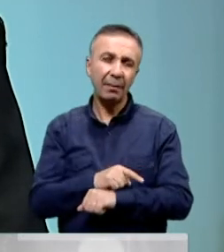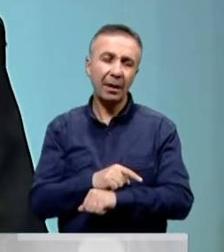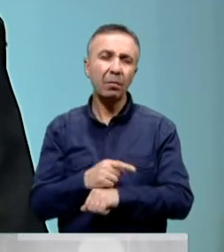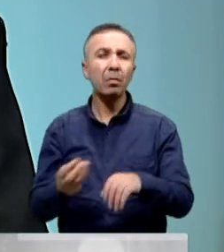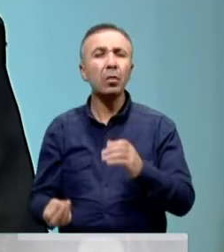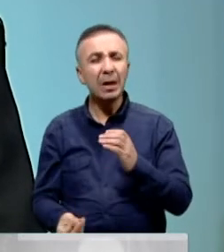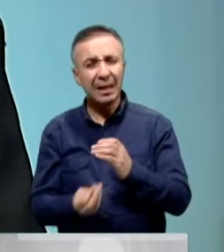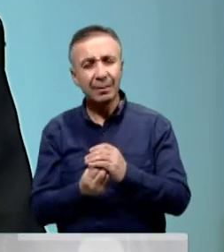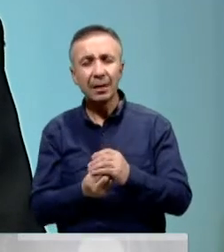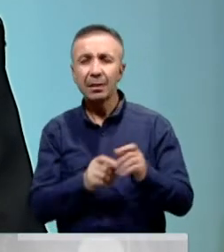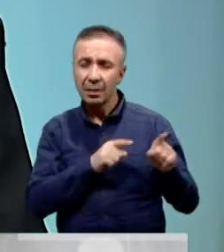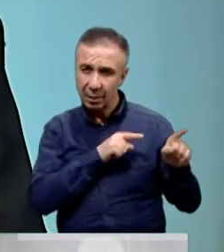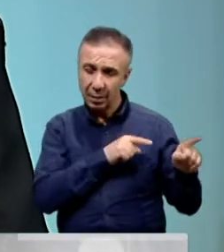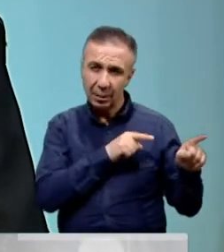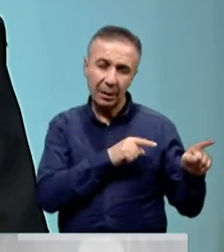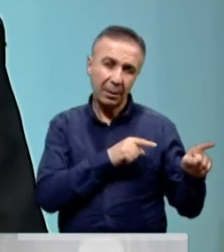imsakı takip eden